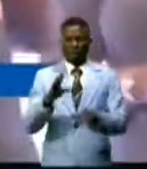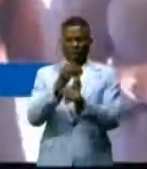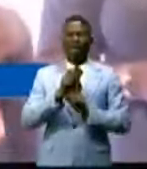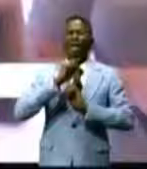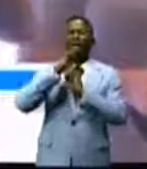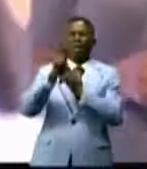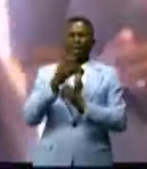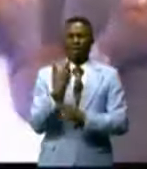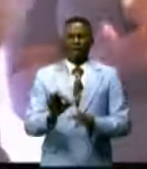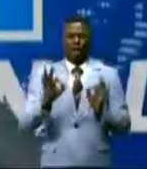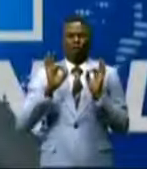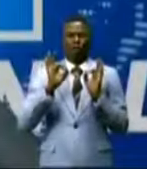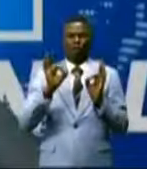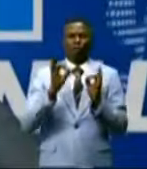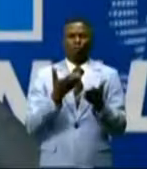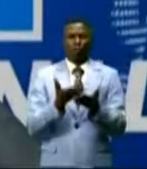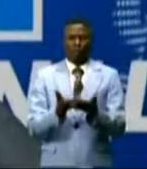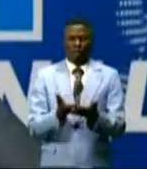de l'innovation.